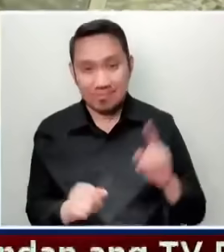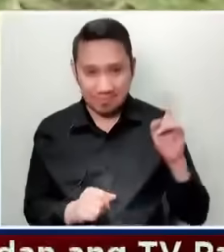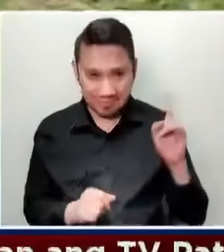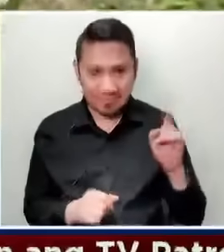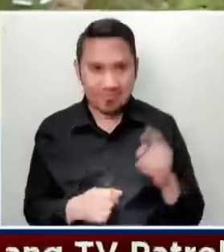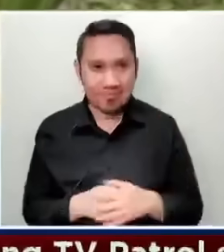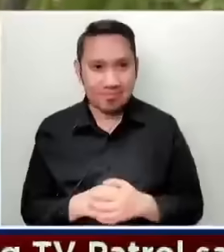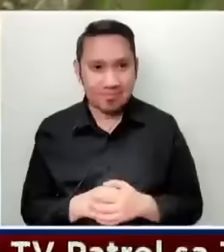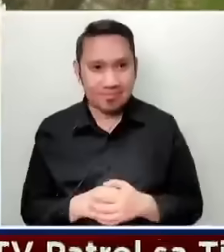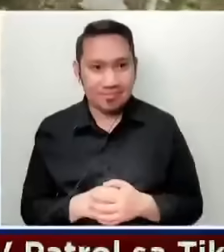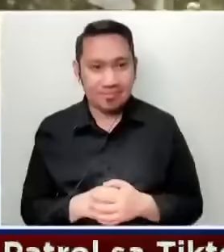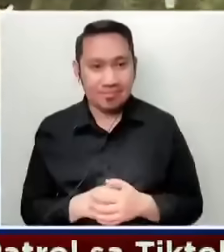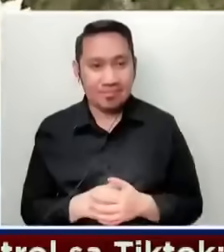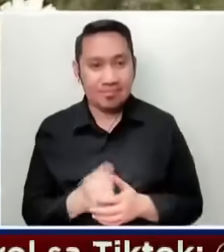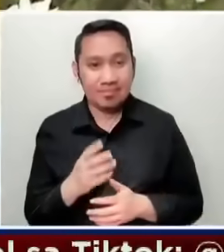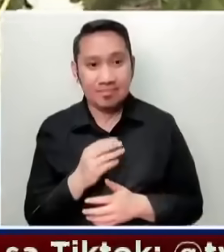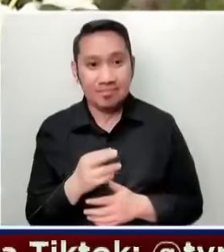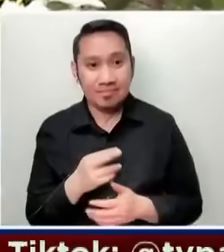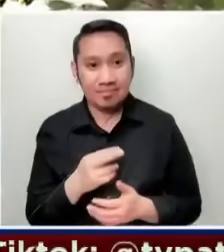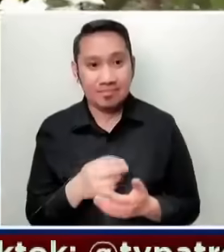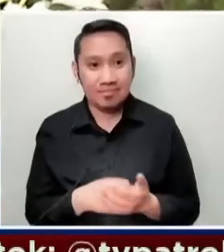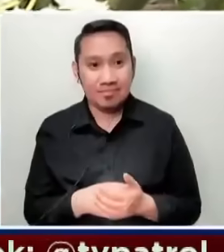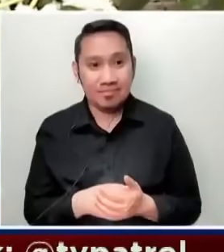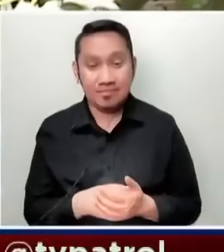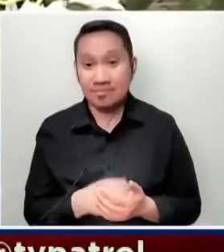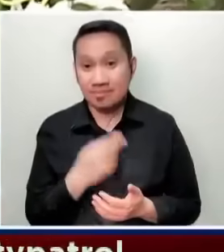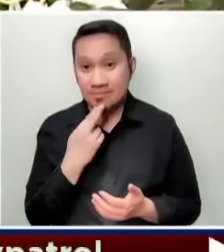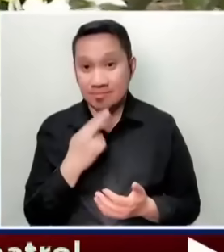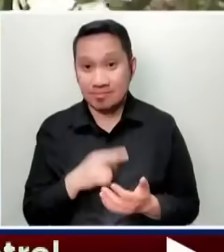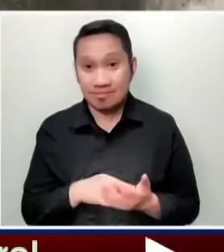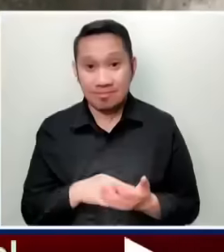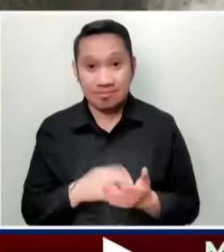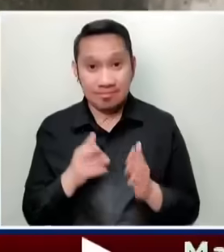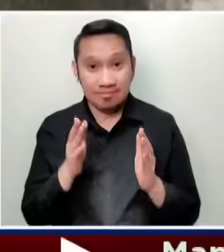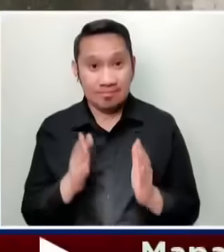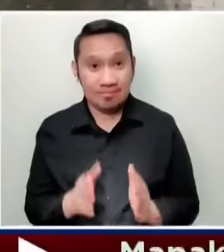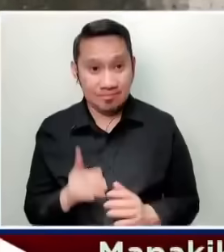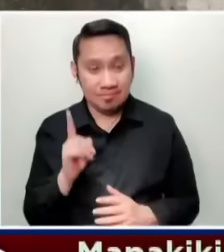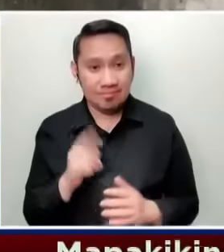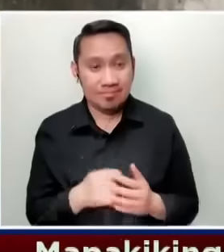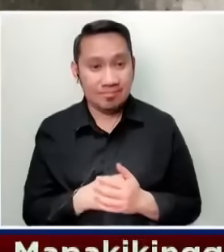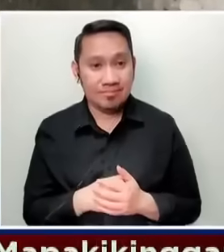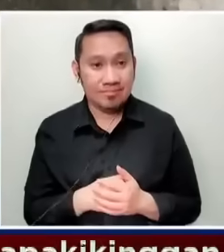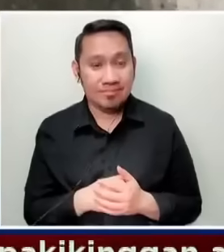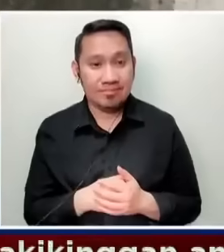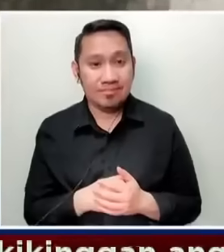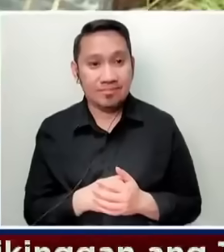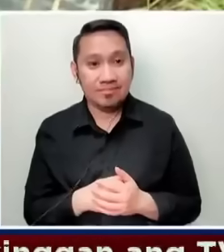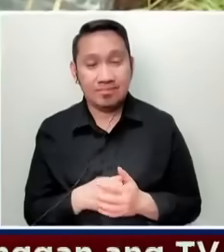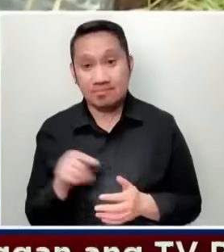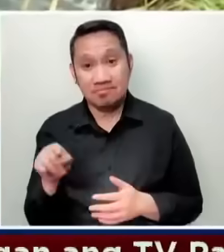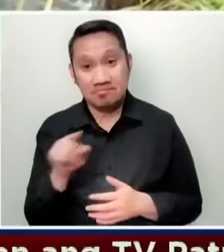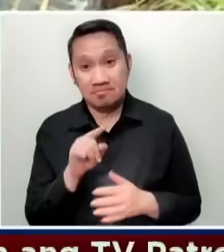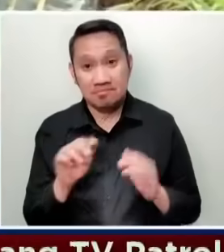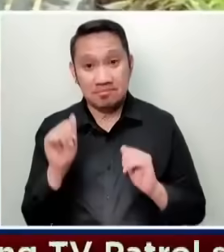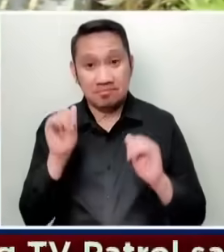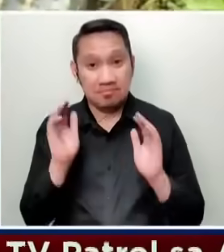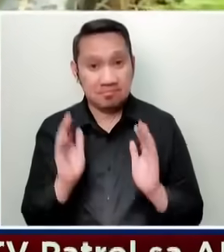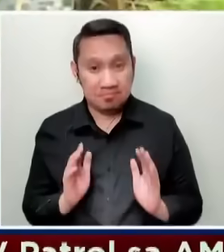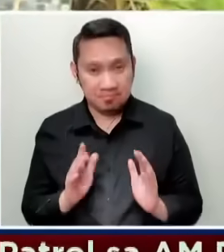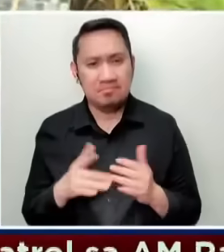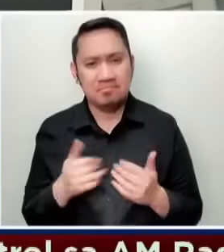Blanca, at ang reporter to the stars na si Marga Dumawal. Yumao man ang mga bituin, patuloy